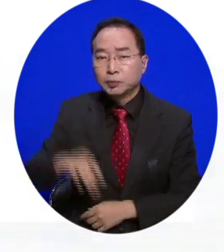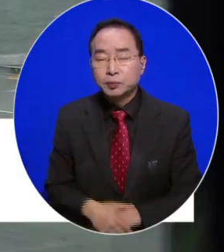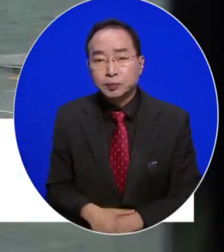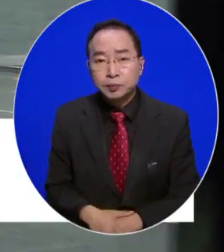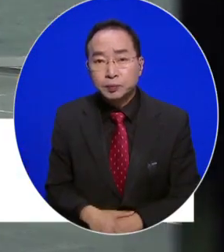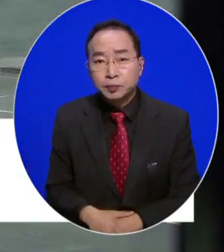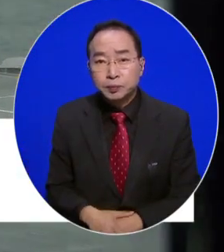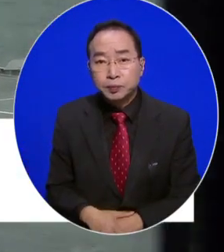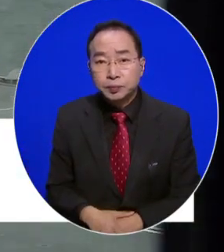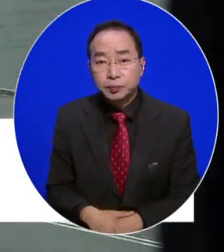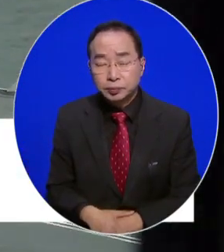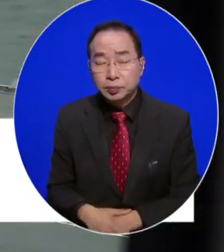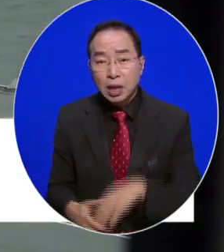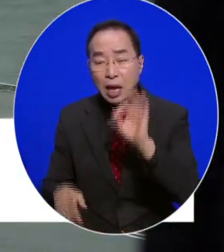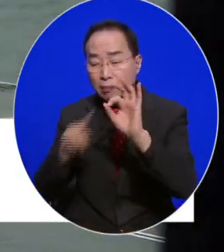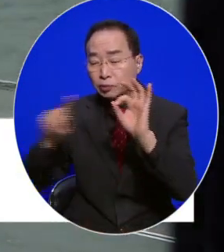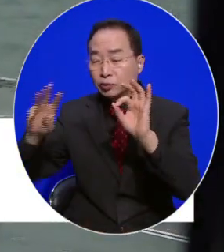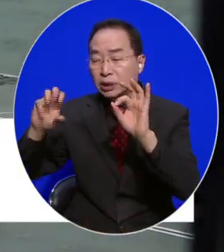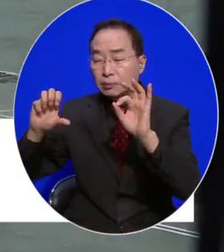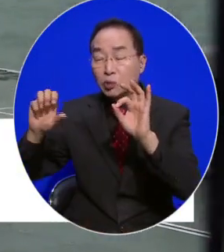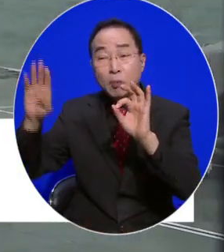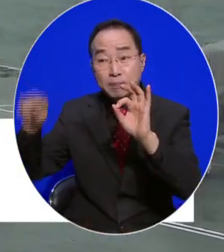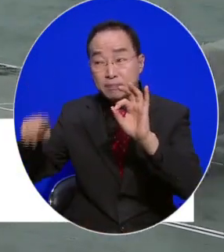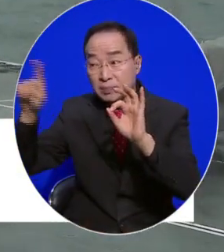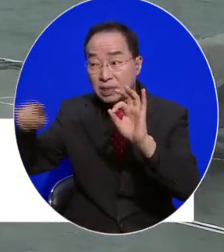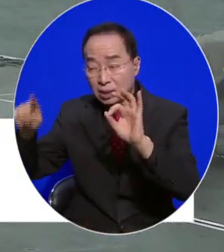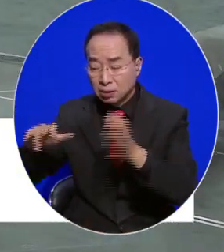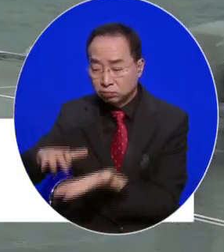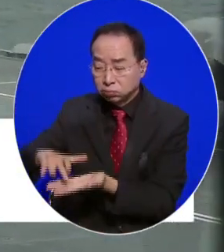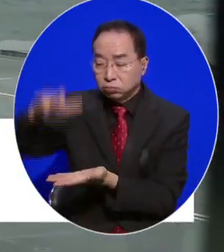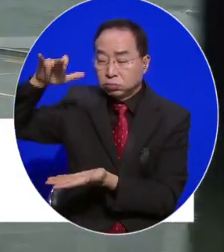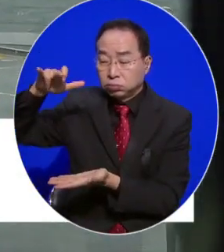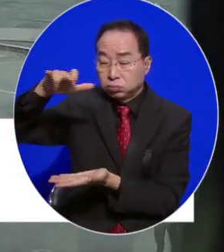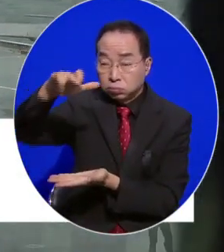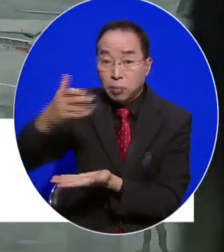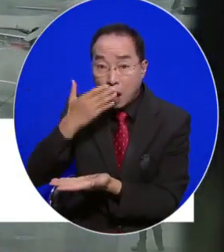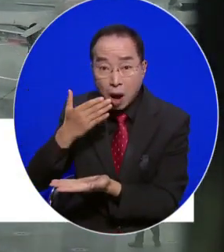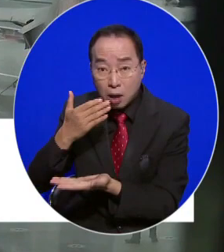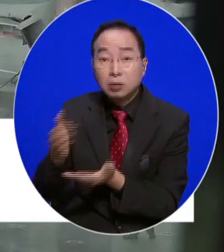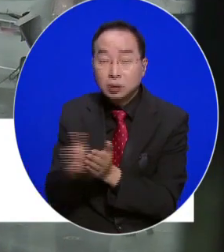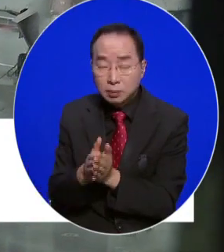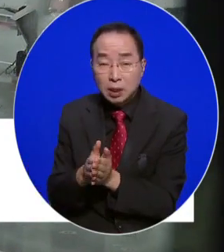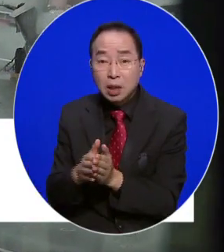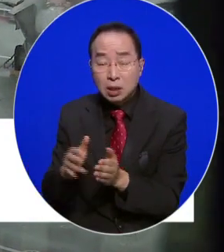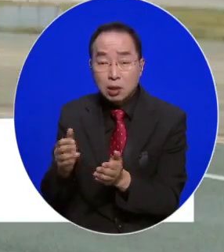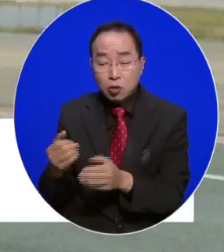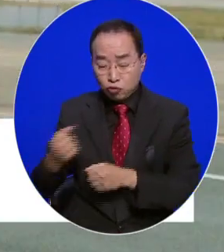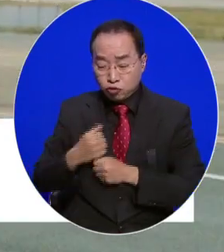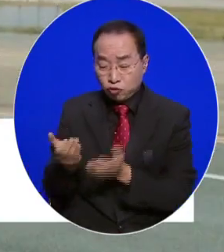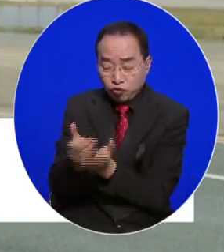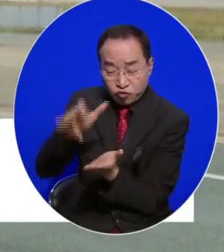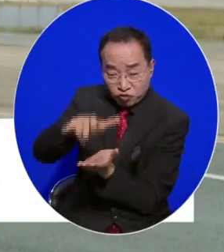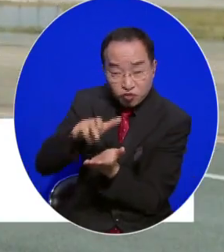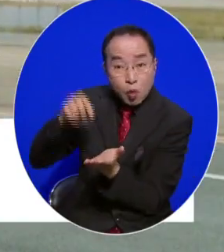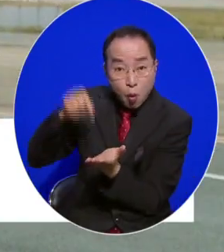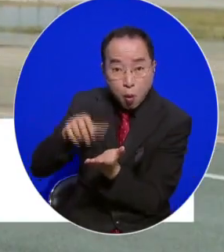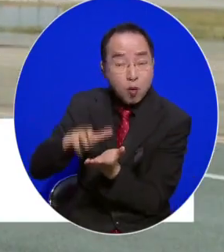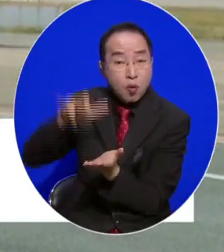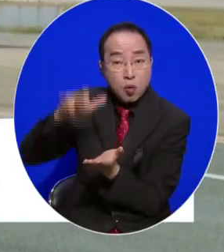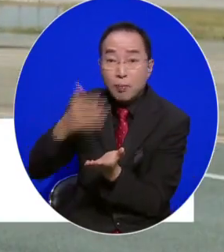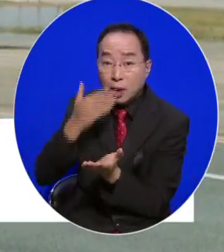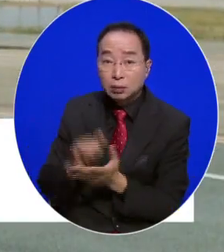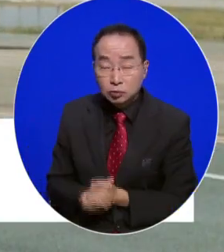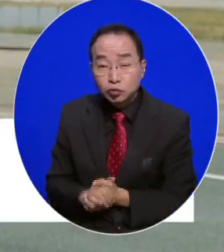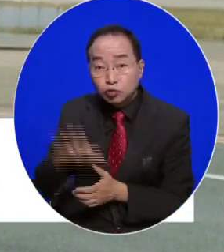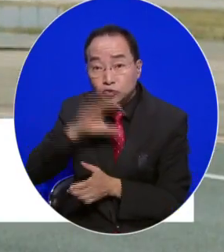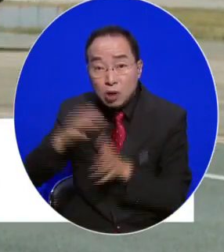처음입니다. F-35B는 수직 이착륙이 가능해 항공모함에서도 운용할 수 있는 기종입니다. 한미전력은 훈련